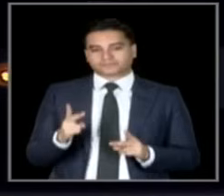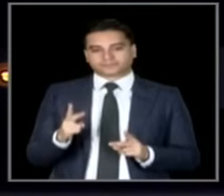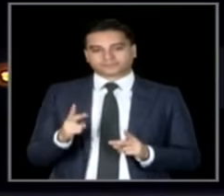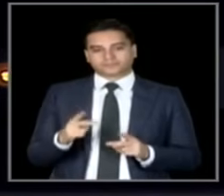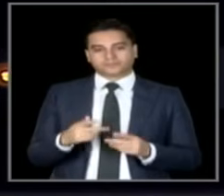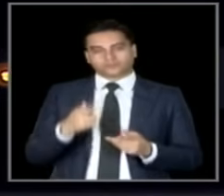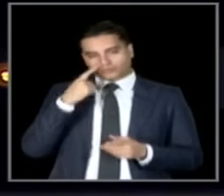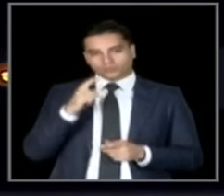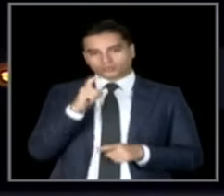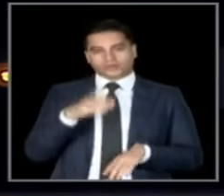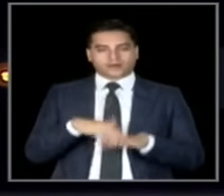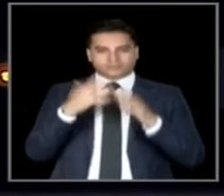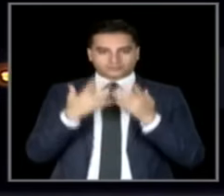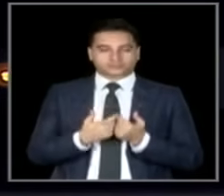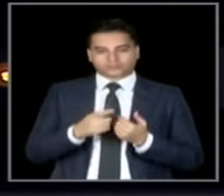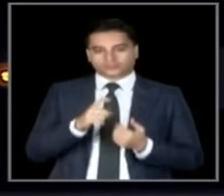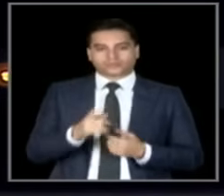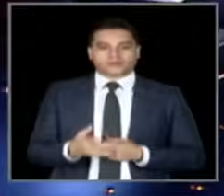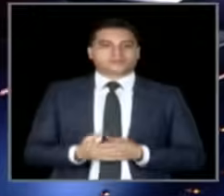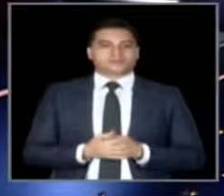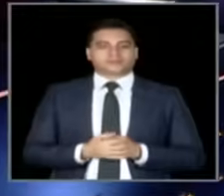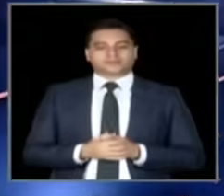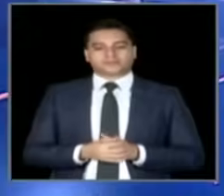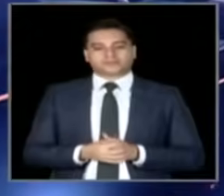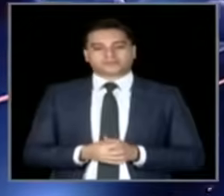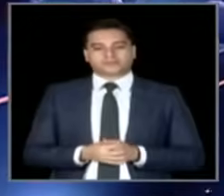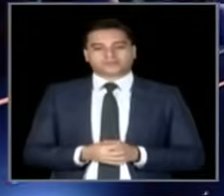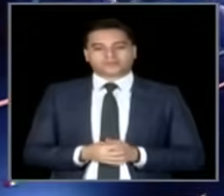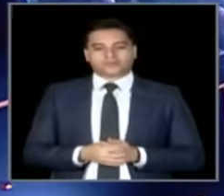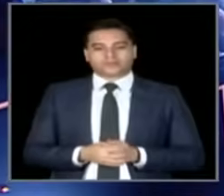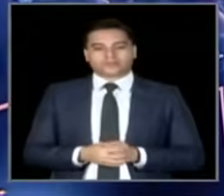تمام، قدرات ذهنية. والسؤال هو: